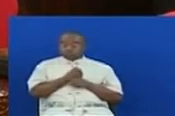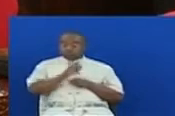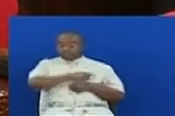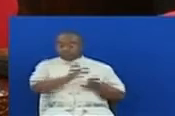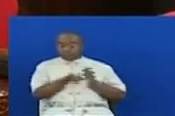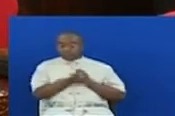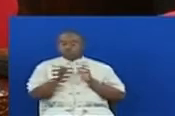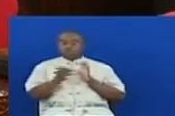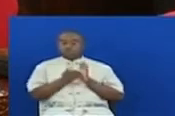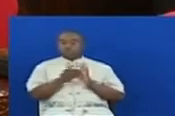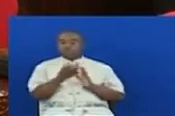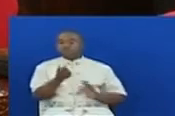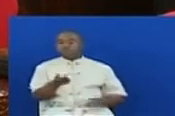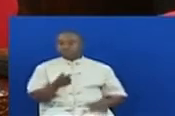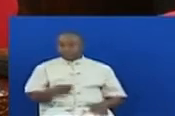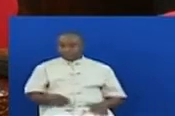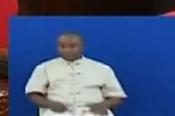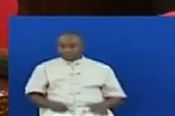mwaka